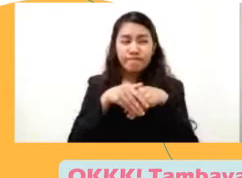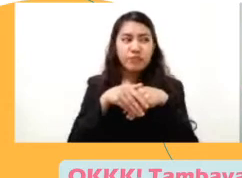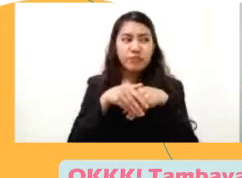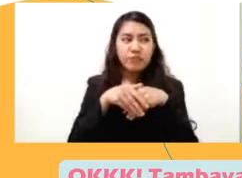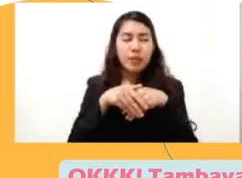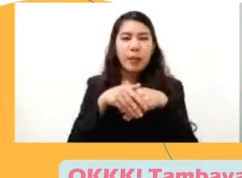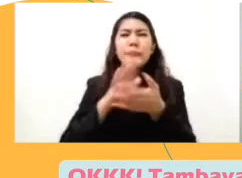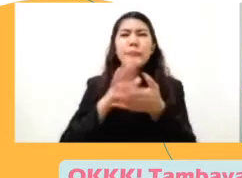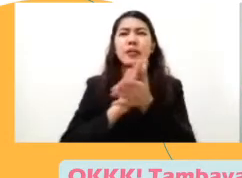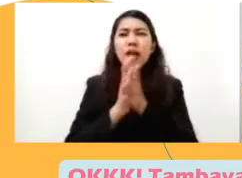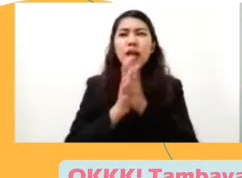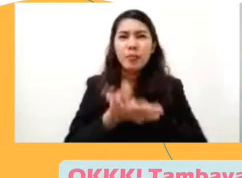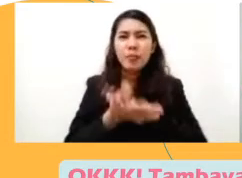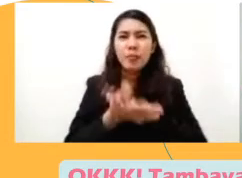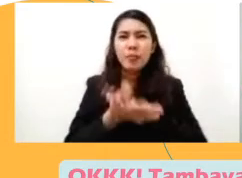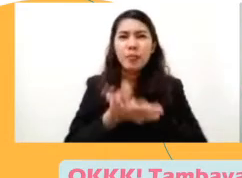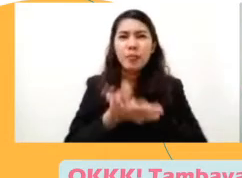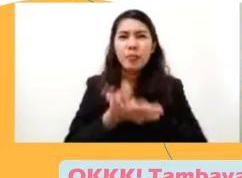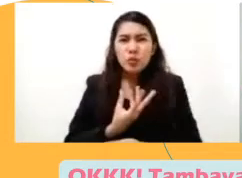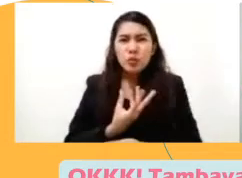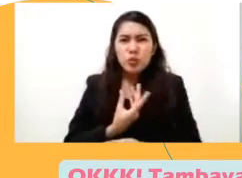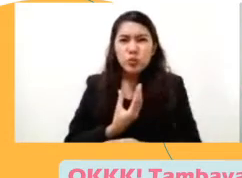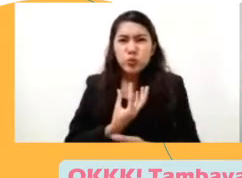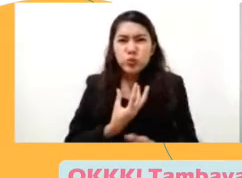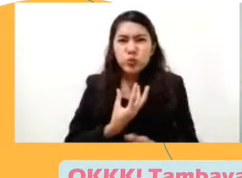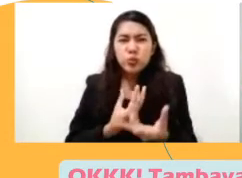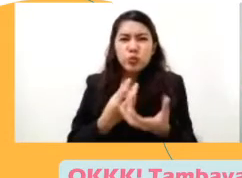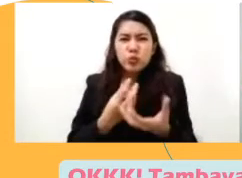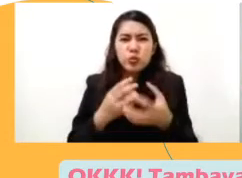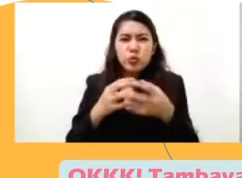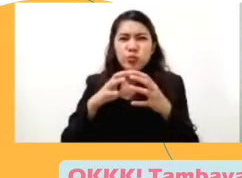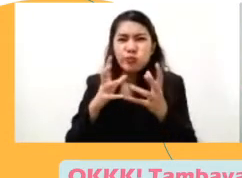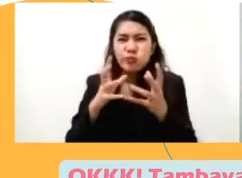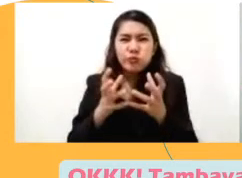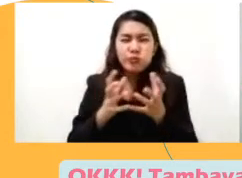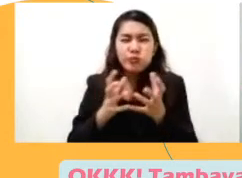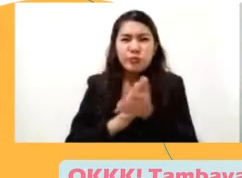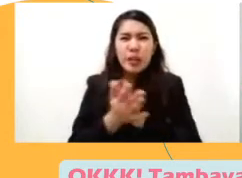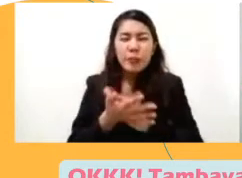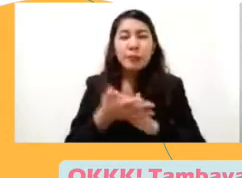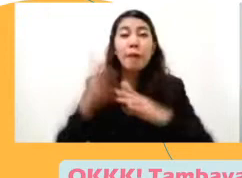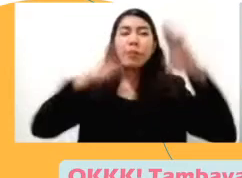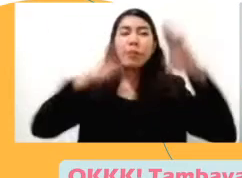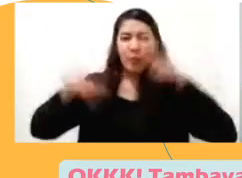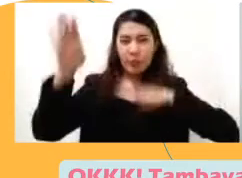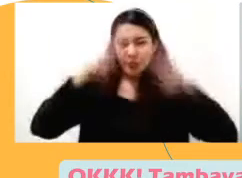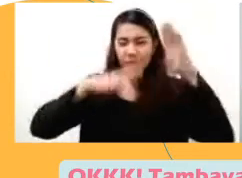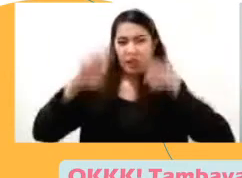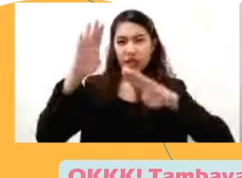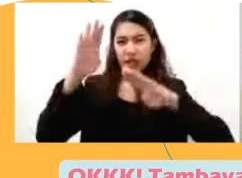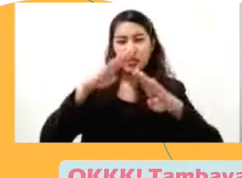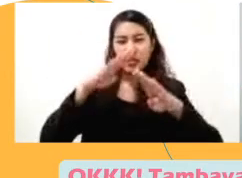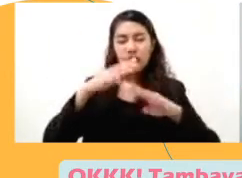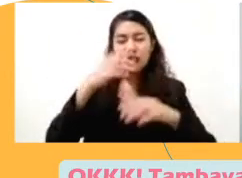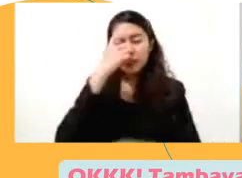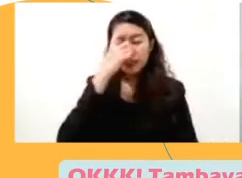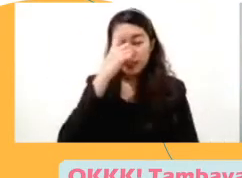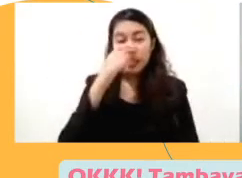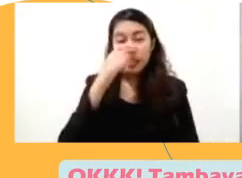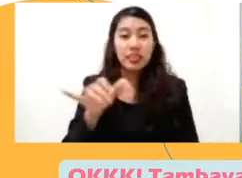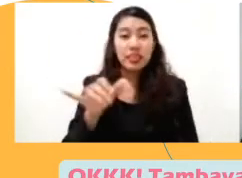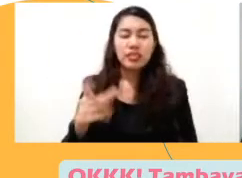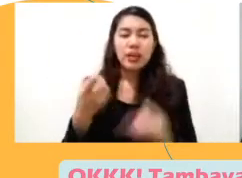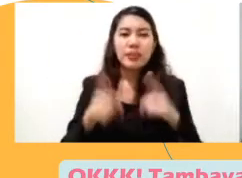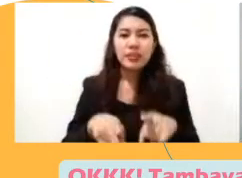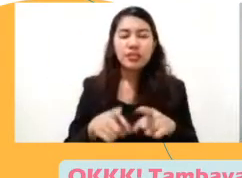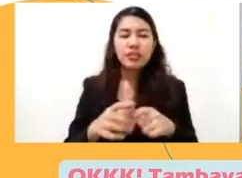nabubuo siya, nagiging, minsan ang simple lang pala, pero lumalaki yung problema. Parang gano'n.